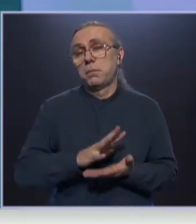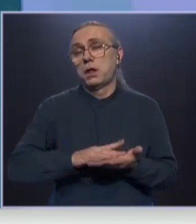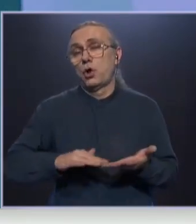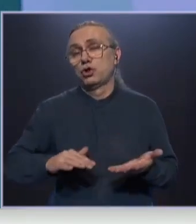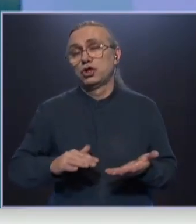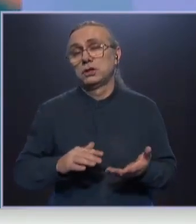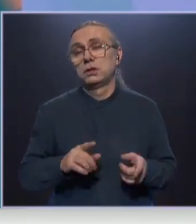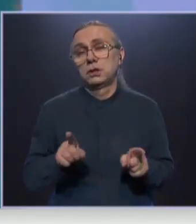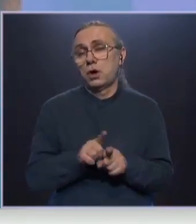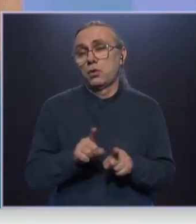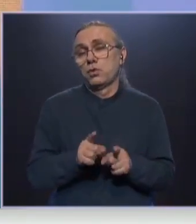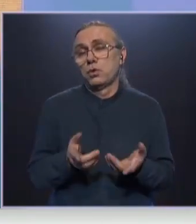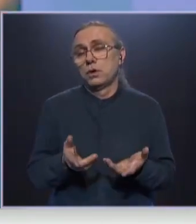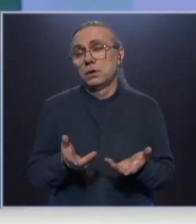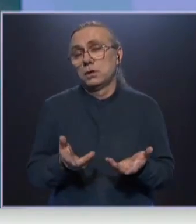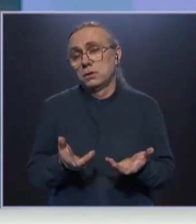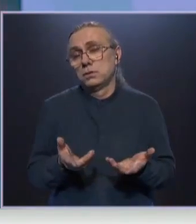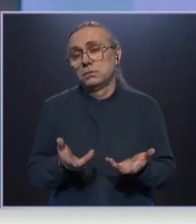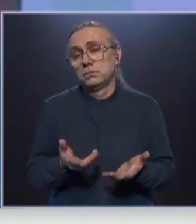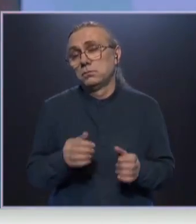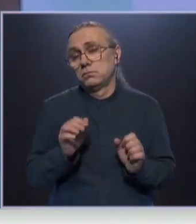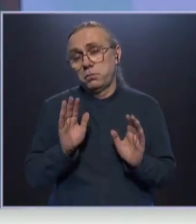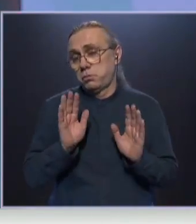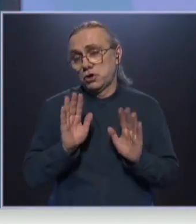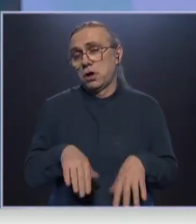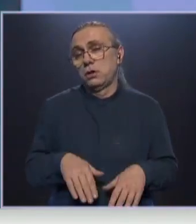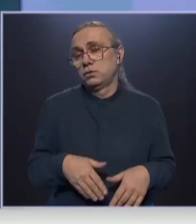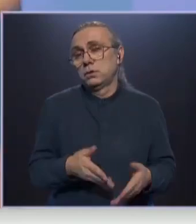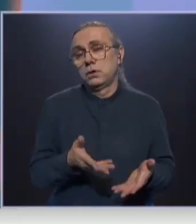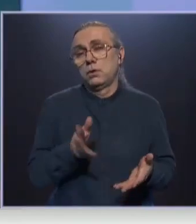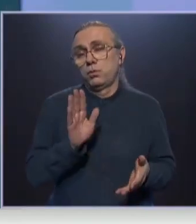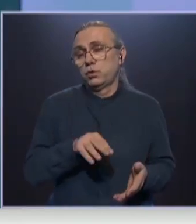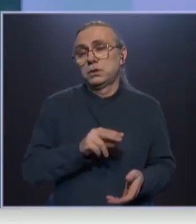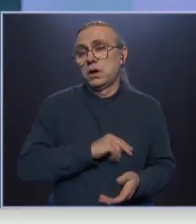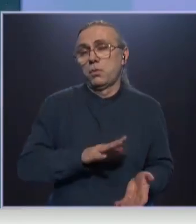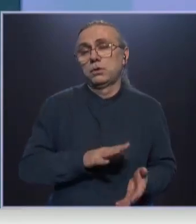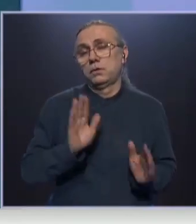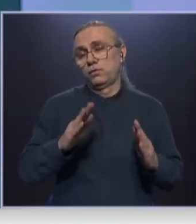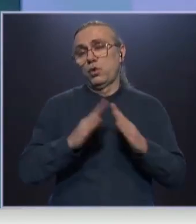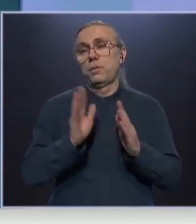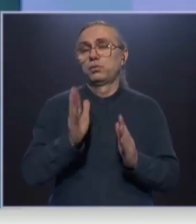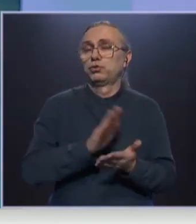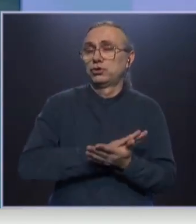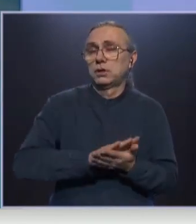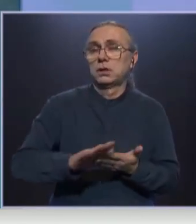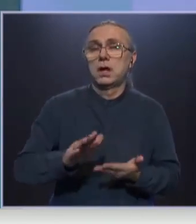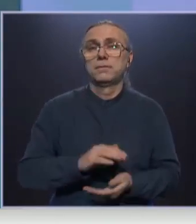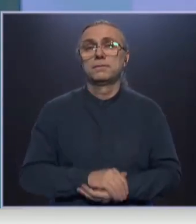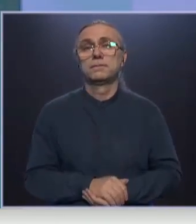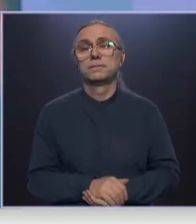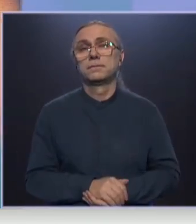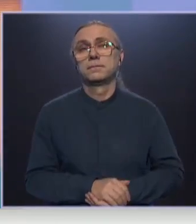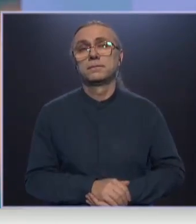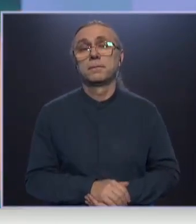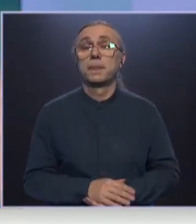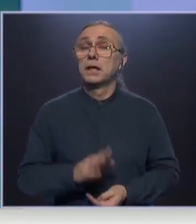такое совместное жительство? Пожалуйста, пусть не работает, дом и чистота. Вообще, ну, женщина,